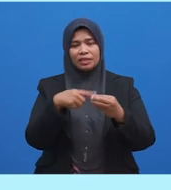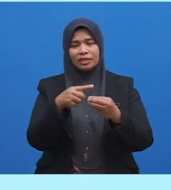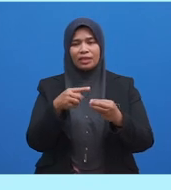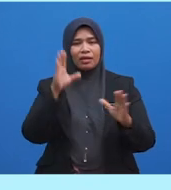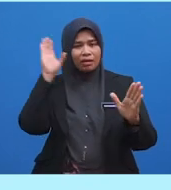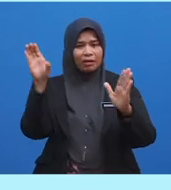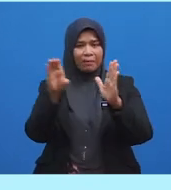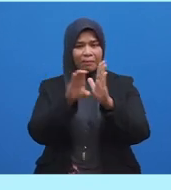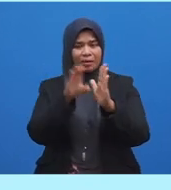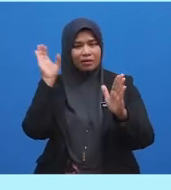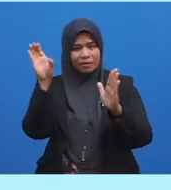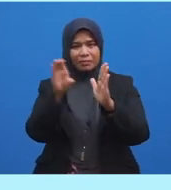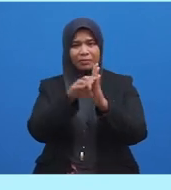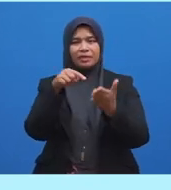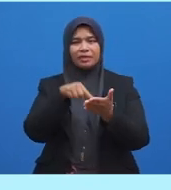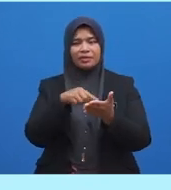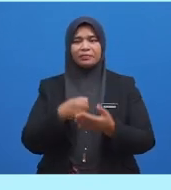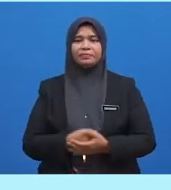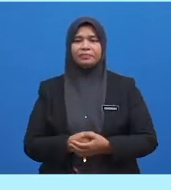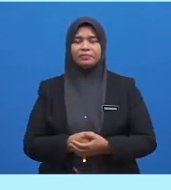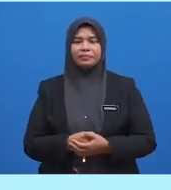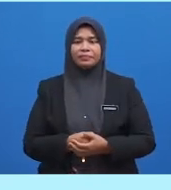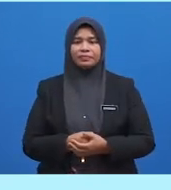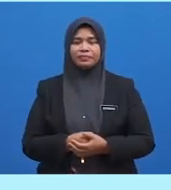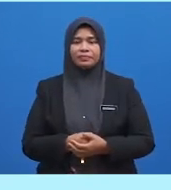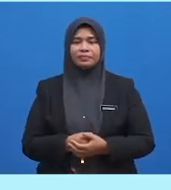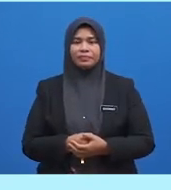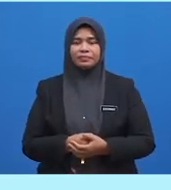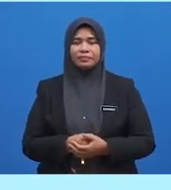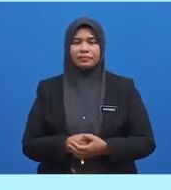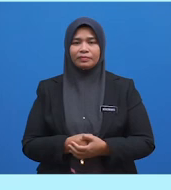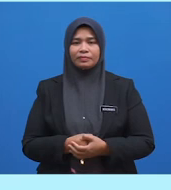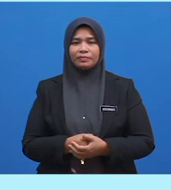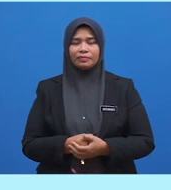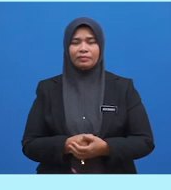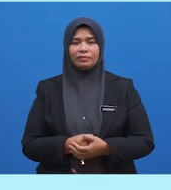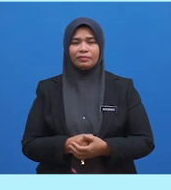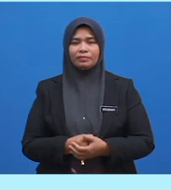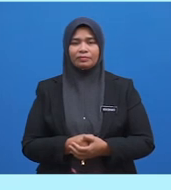Kampar gambar ini pun Hai